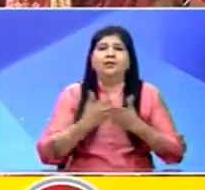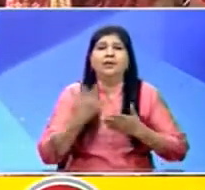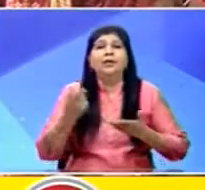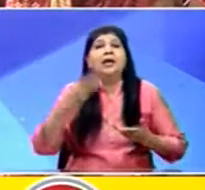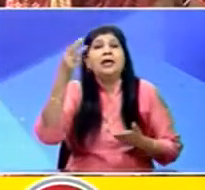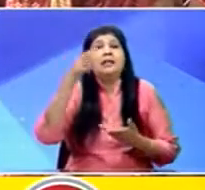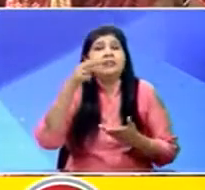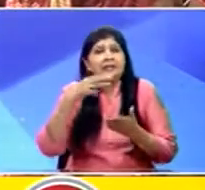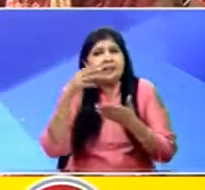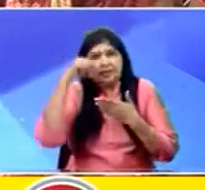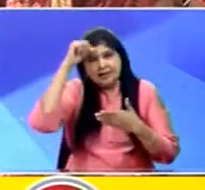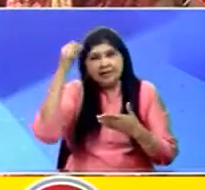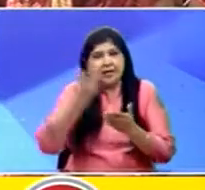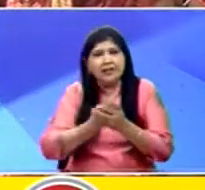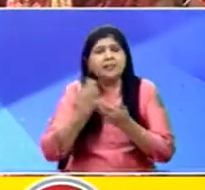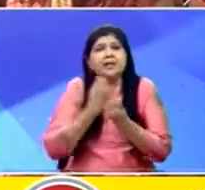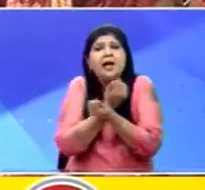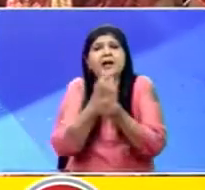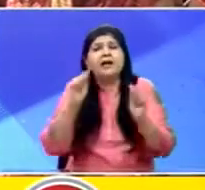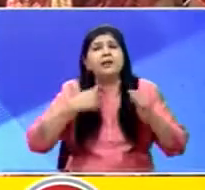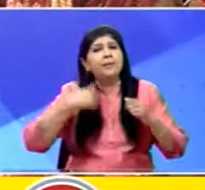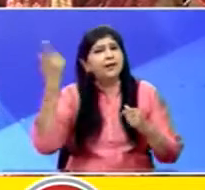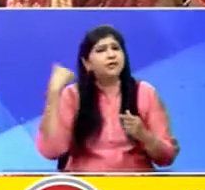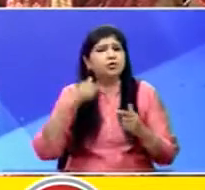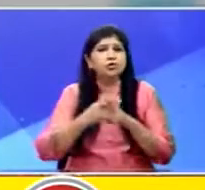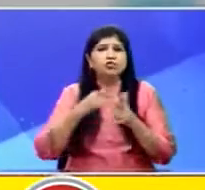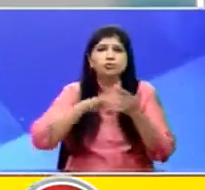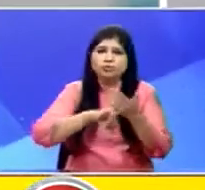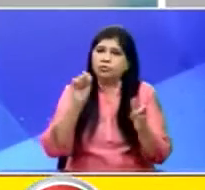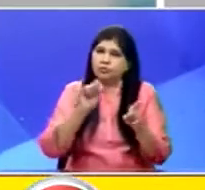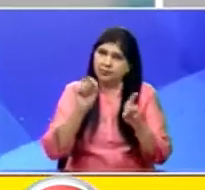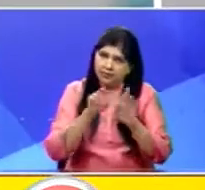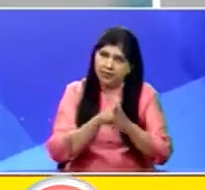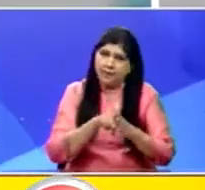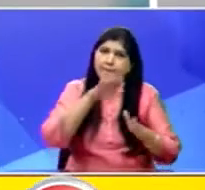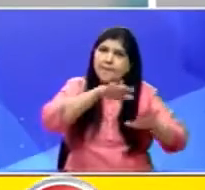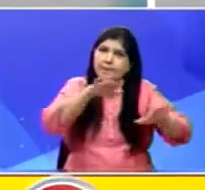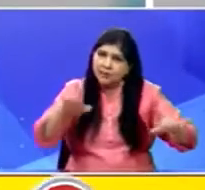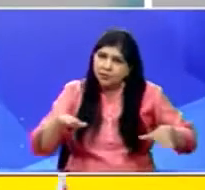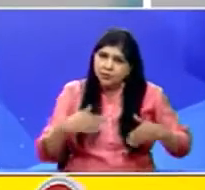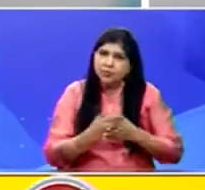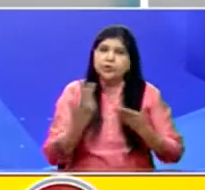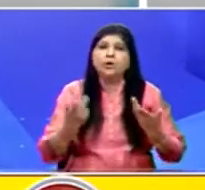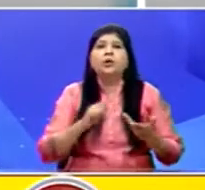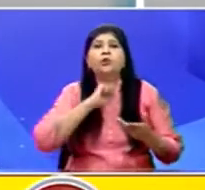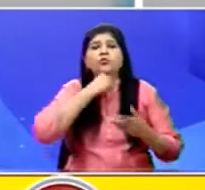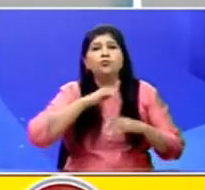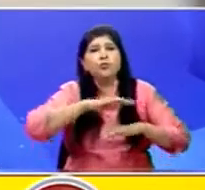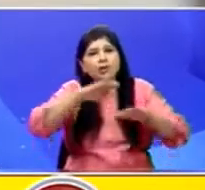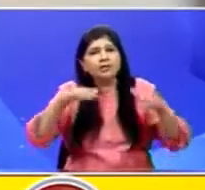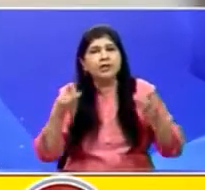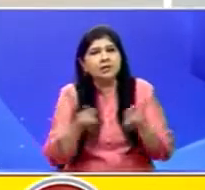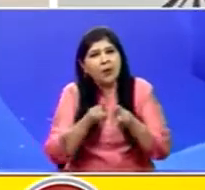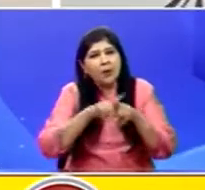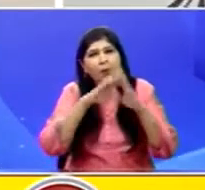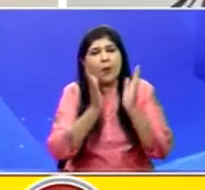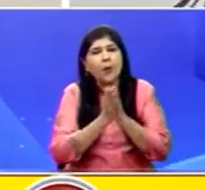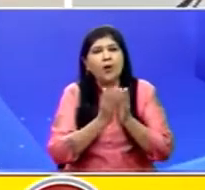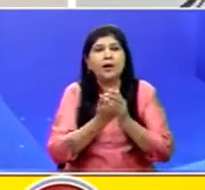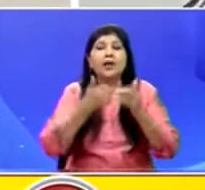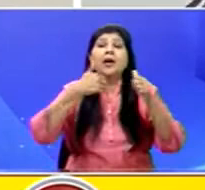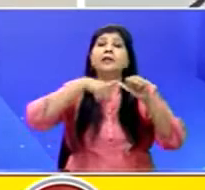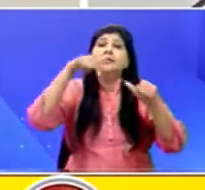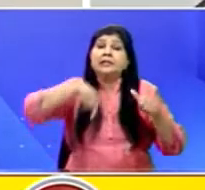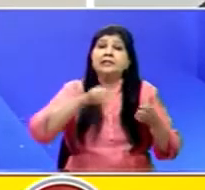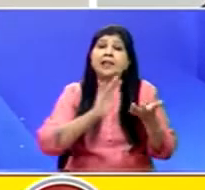तिरंगे और आजादी से जुड़ी बात न हो। बच्चों ने, युवा साथियों ने तो अमृत